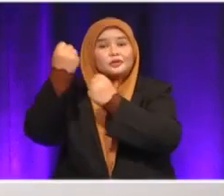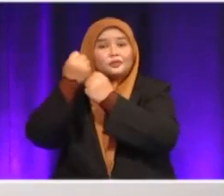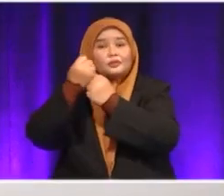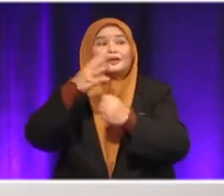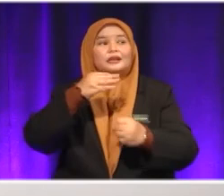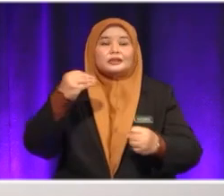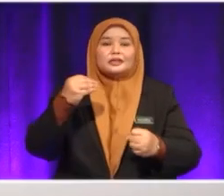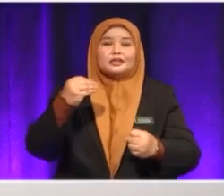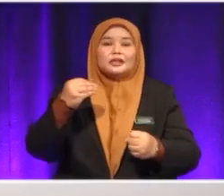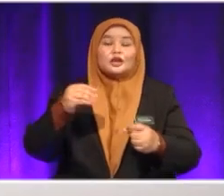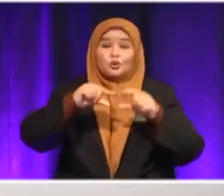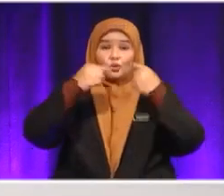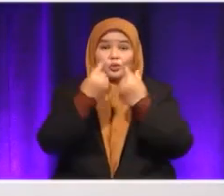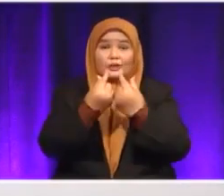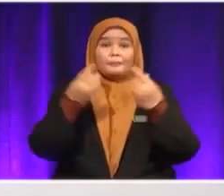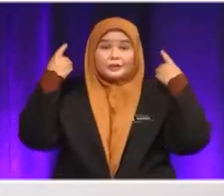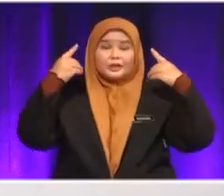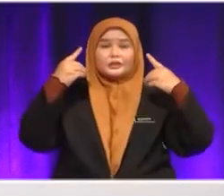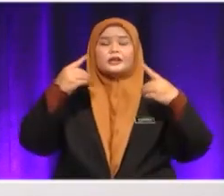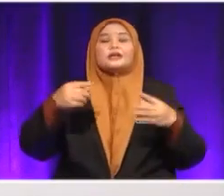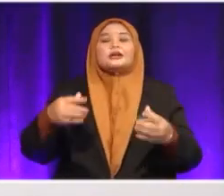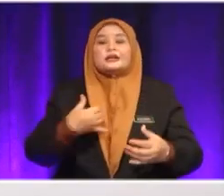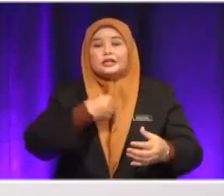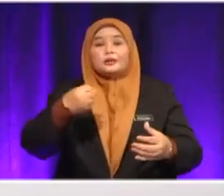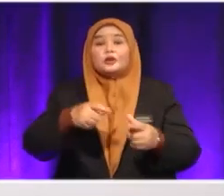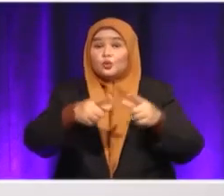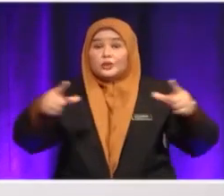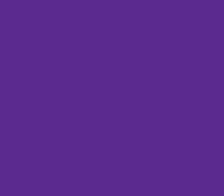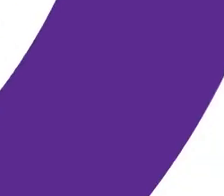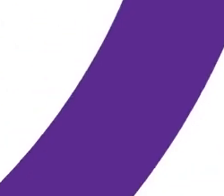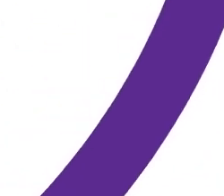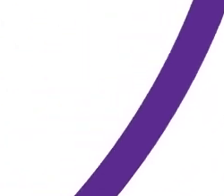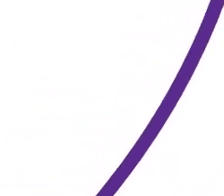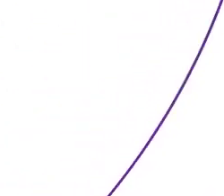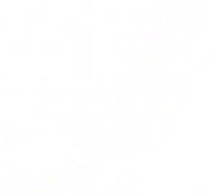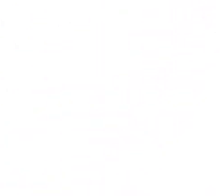pedagang yang ingin meluaskan pasaran ekonomi mereka